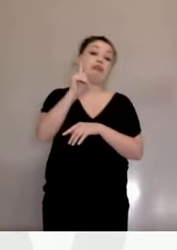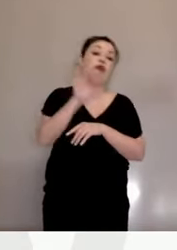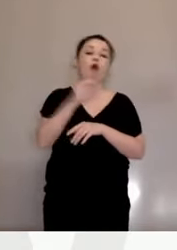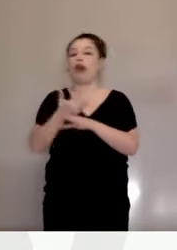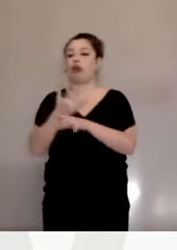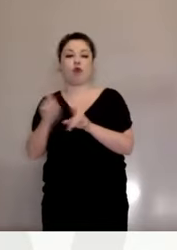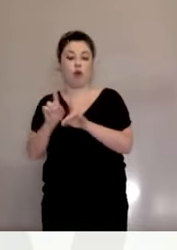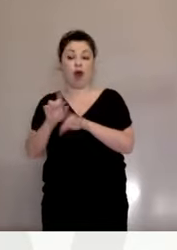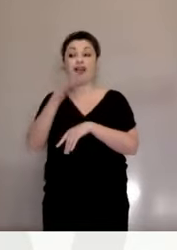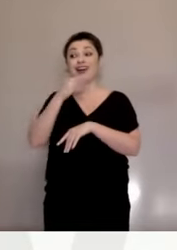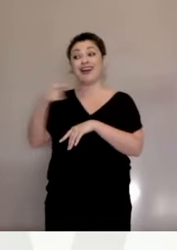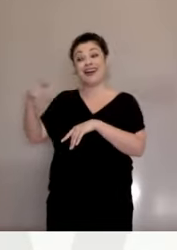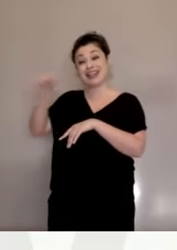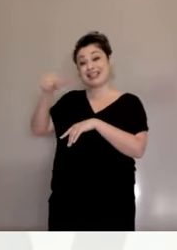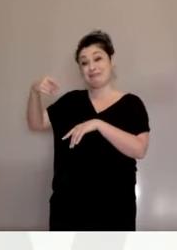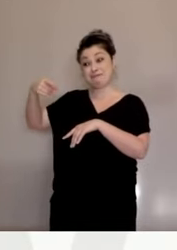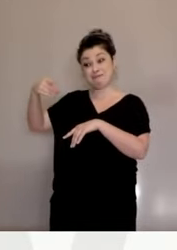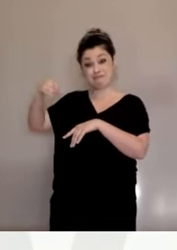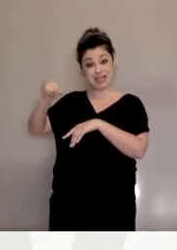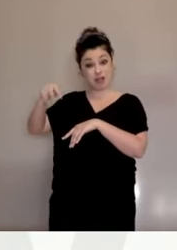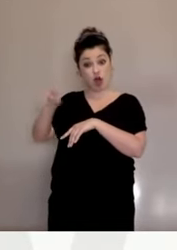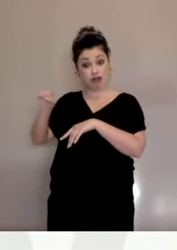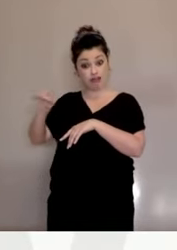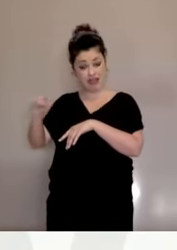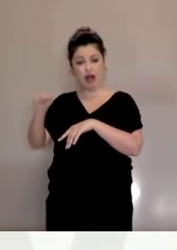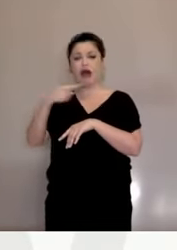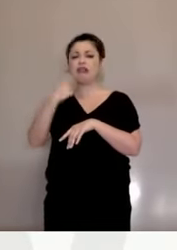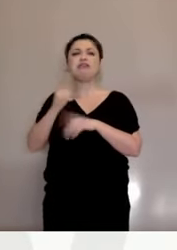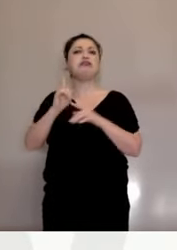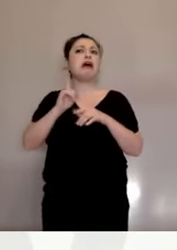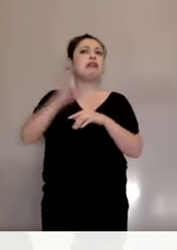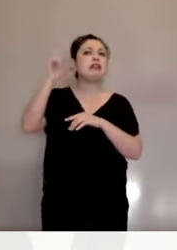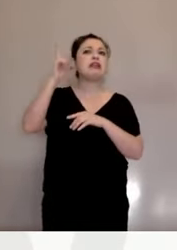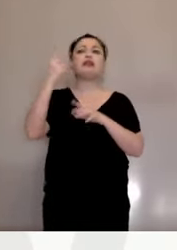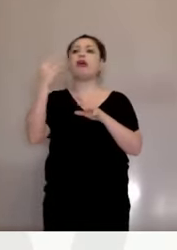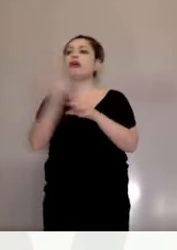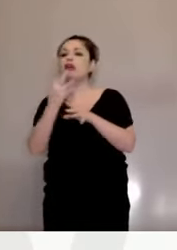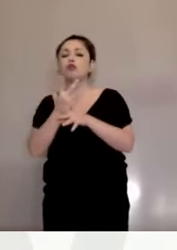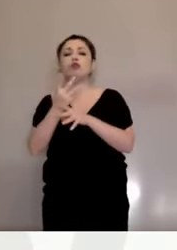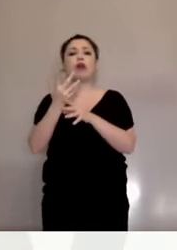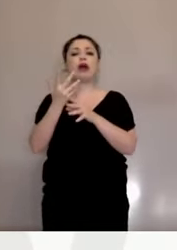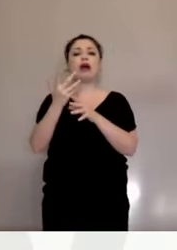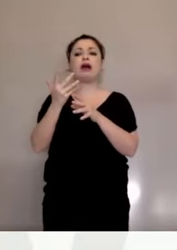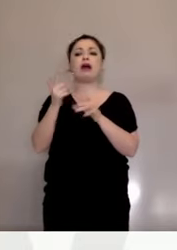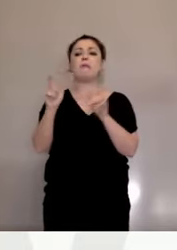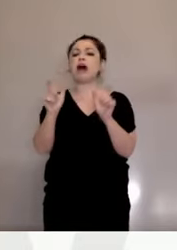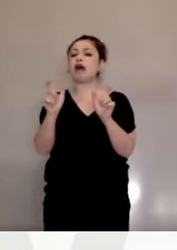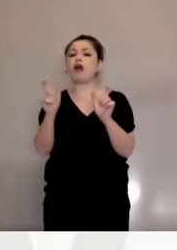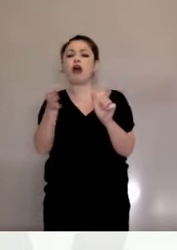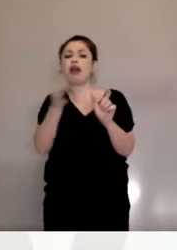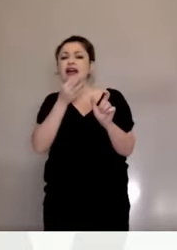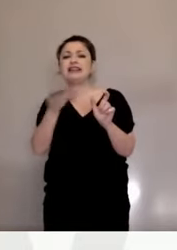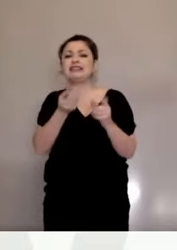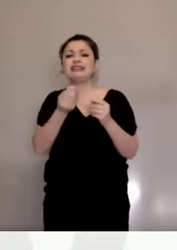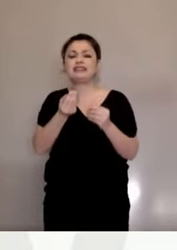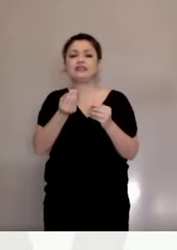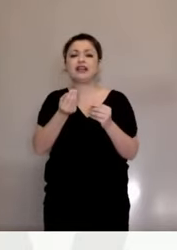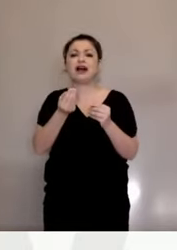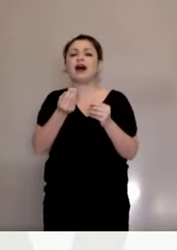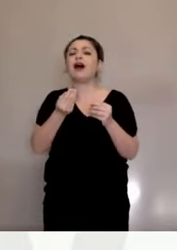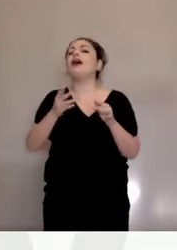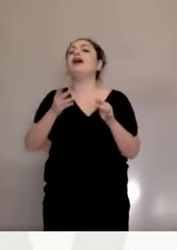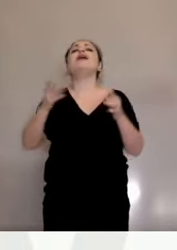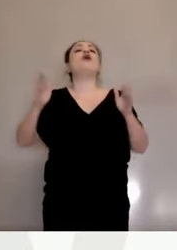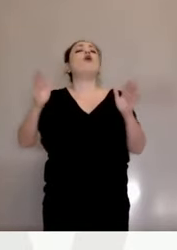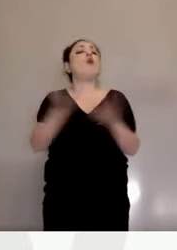o natura non vuol dire niente altro che il fatto che tutto